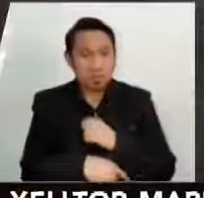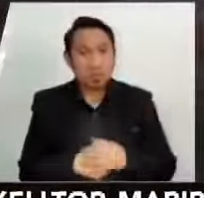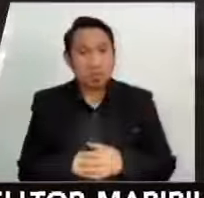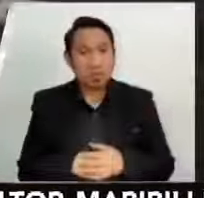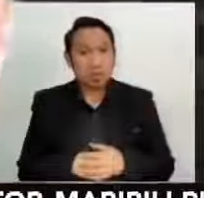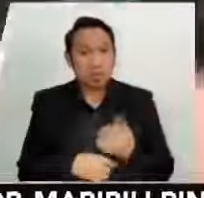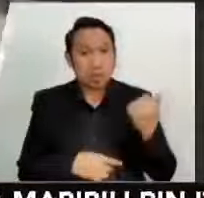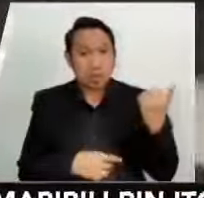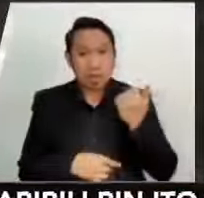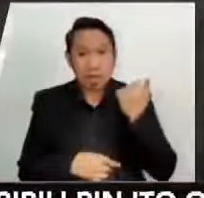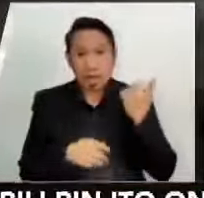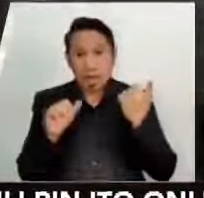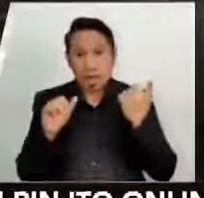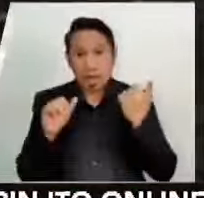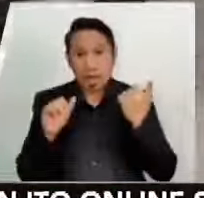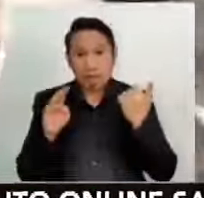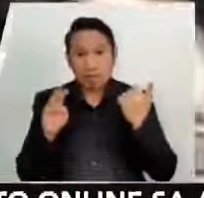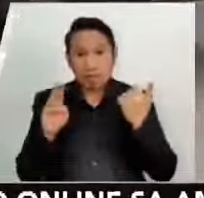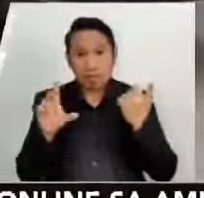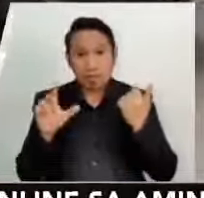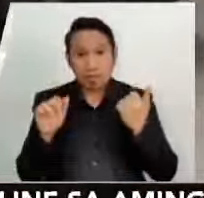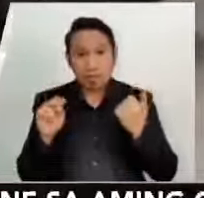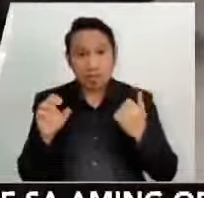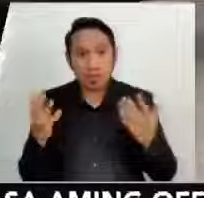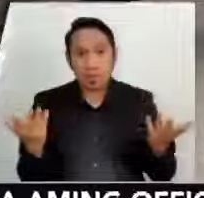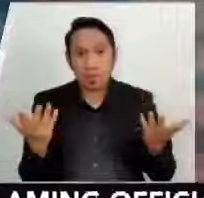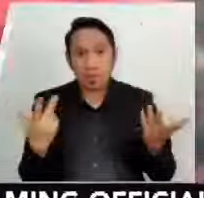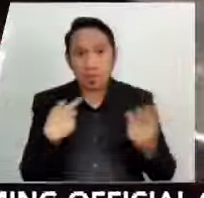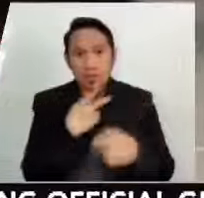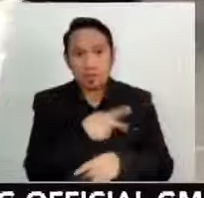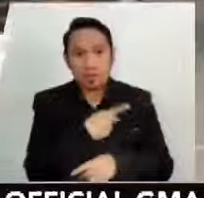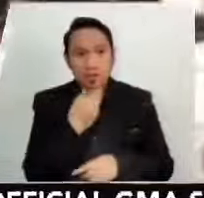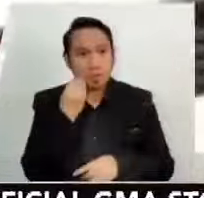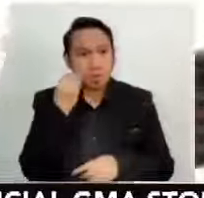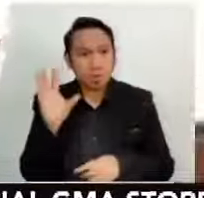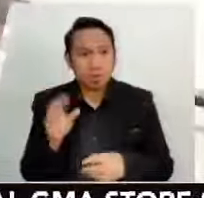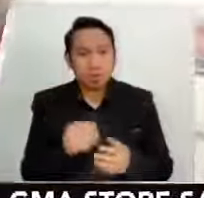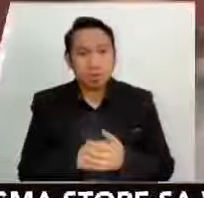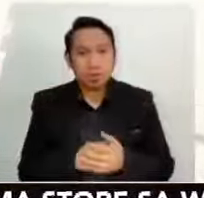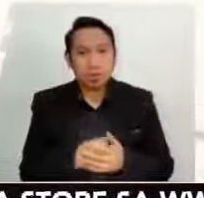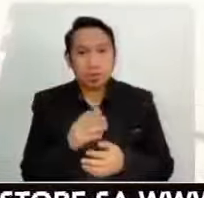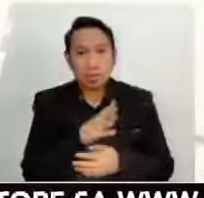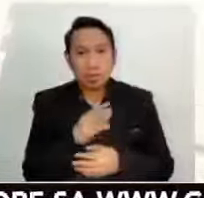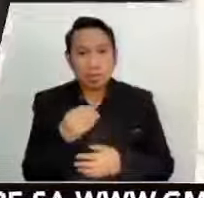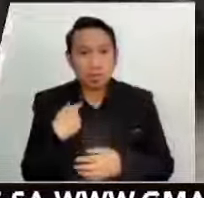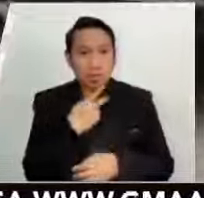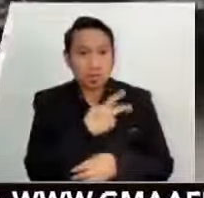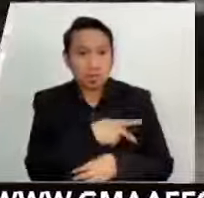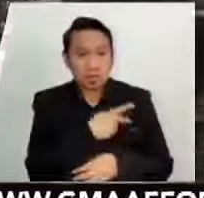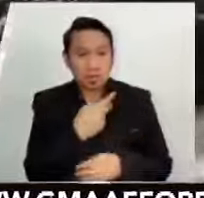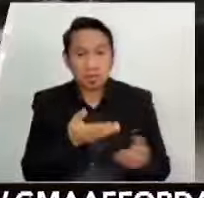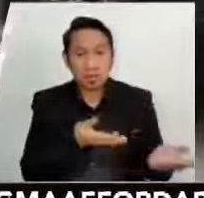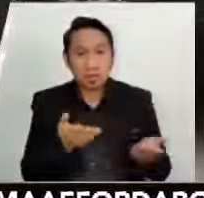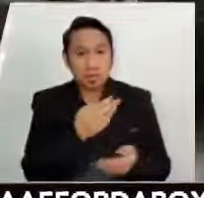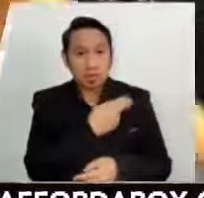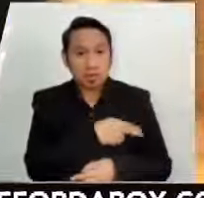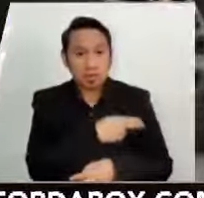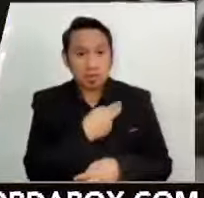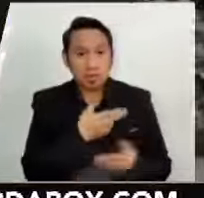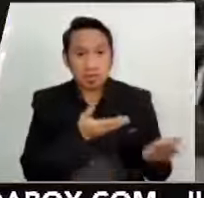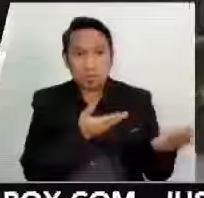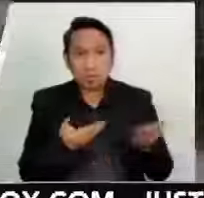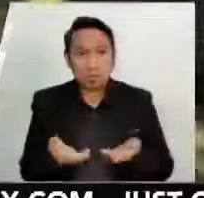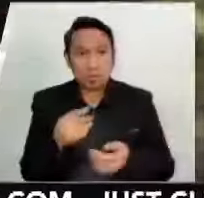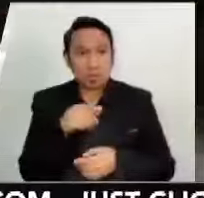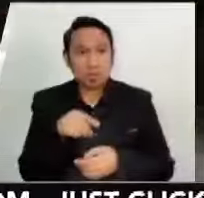yung mga wala ng laman na pasyente at pauwi na sila. Noong namang meron silang pasyente na ihatid pa lang sa ospital dito sa Quezon City, ay pinayagan